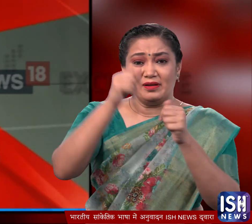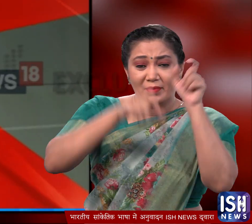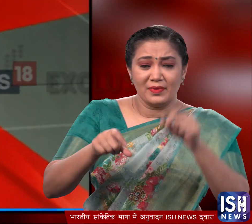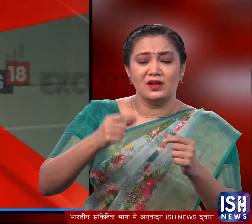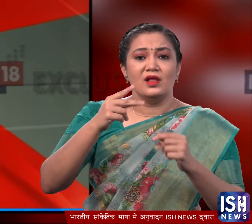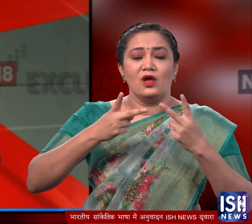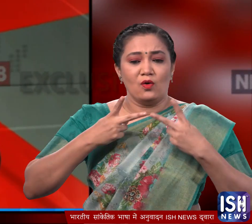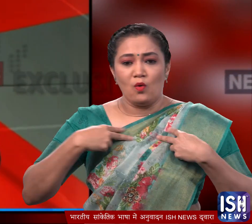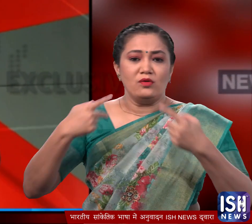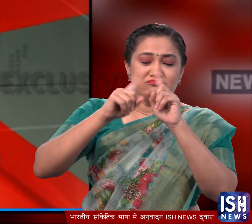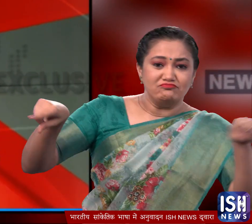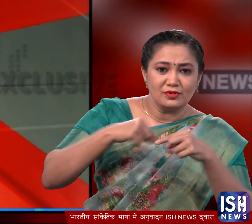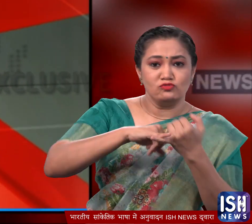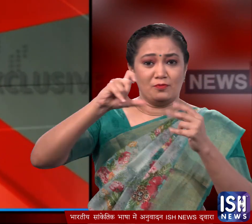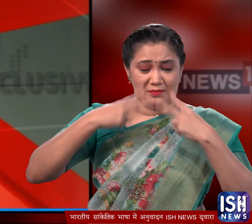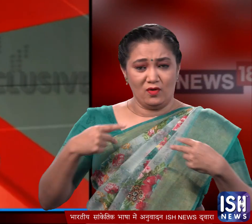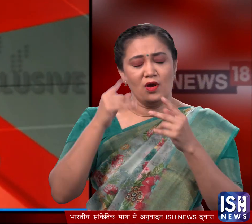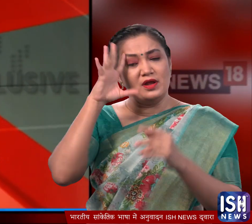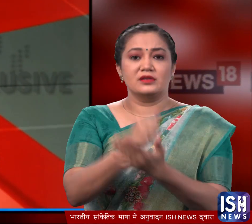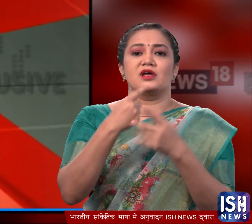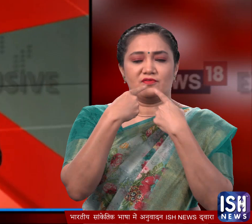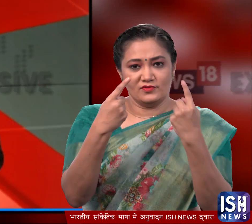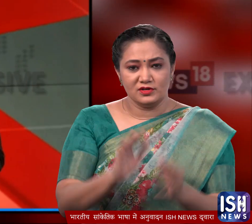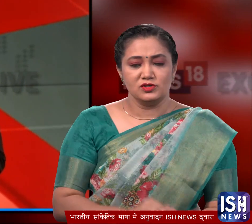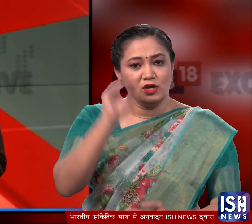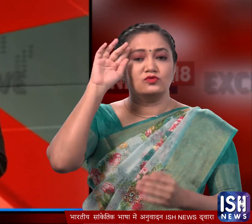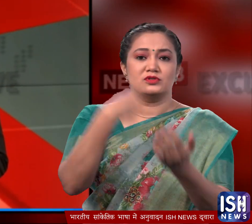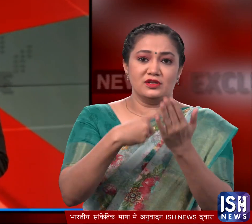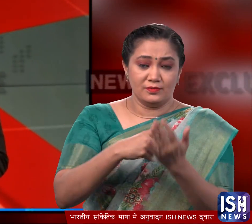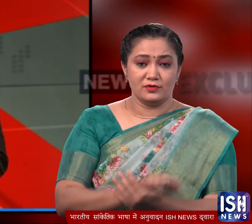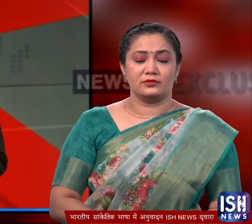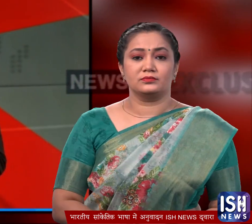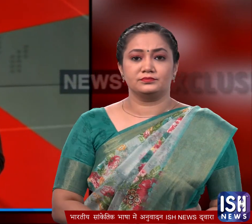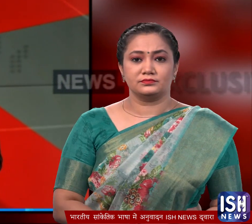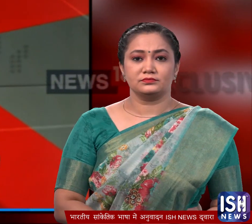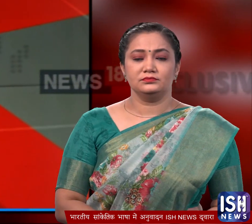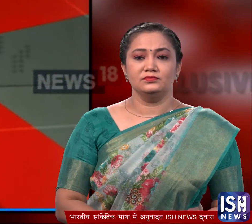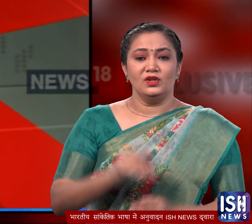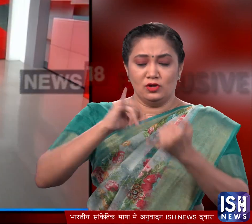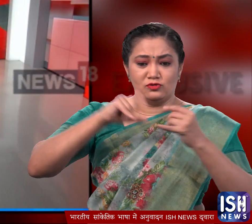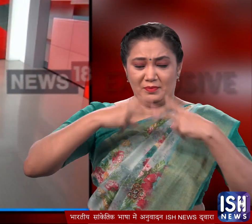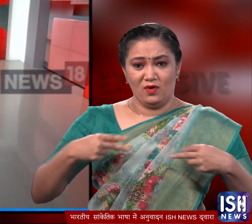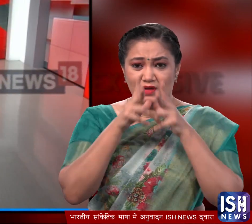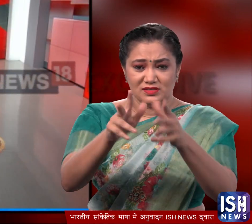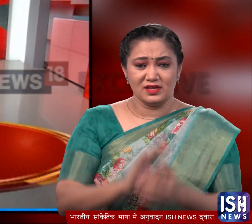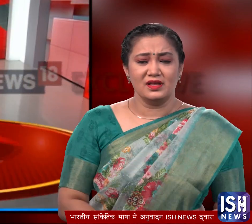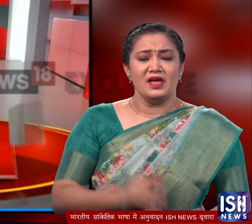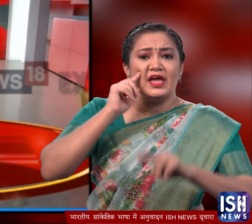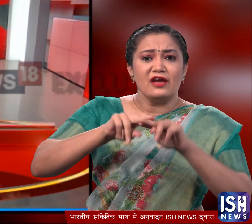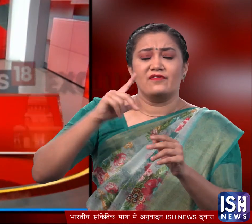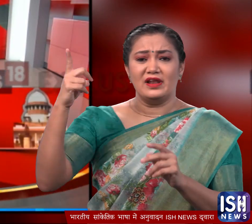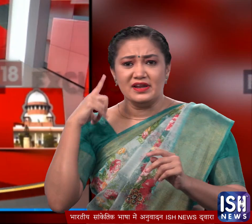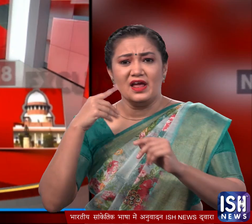के आरोपियों के मुकदमे वापस लेने के मुद्दे पर सुप्रीम कोर्ट ने अहम निर्देश दिए। न्यूज़ 18 के एहतशाम खान की रिपोर्ट है कि सुप्रीम कोर्ट ने कहा कि